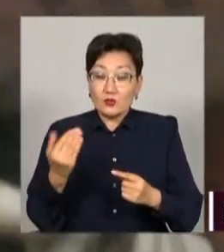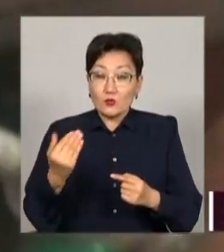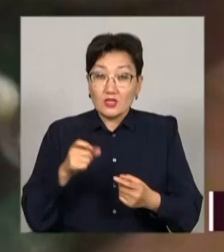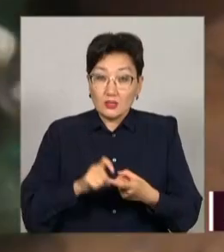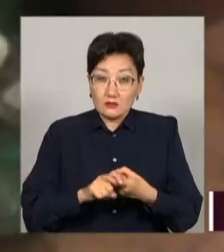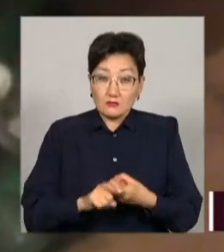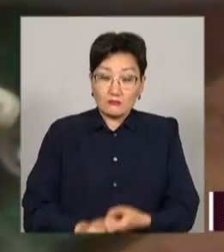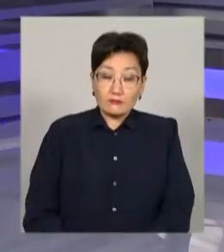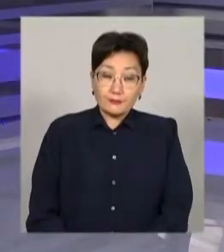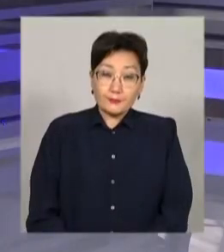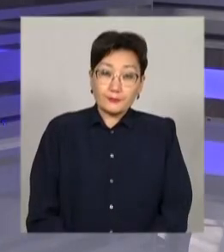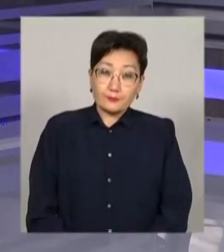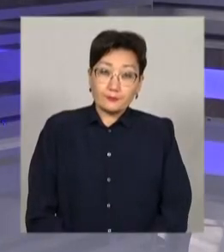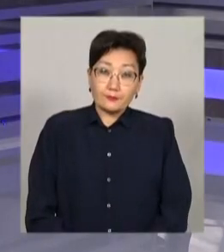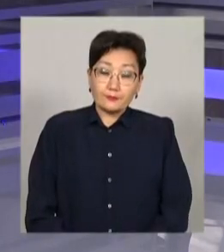қатысты.